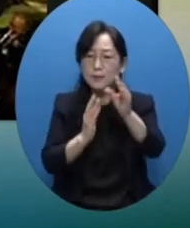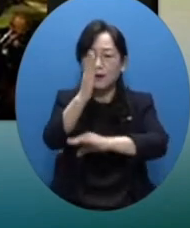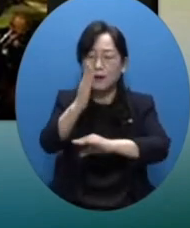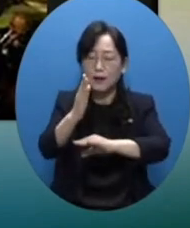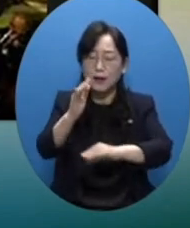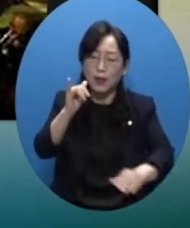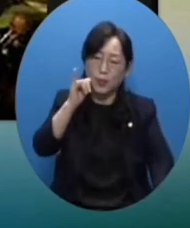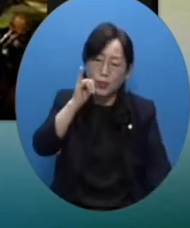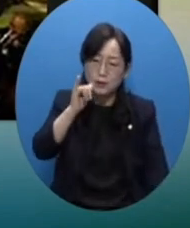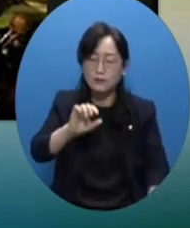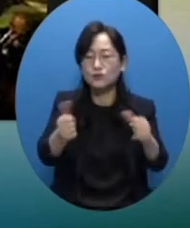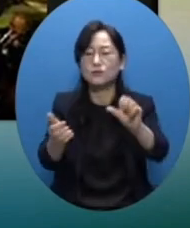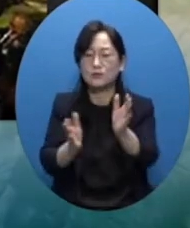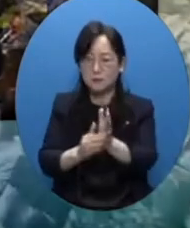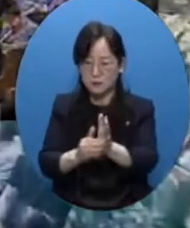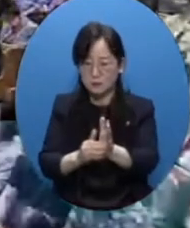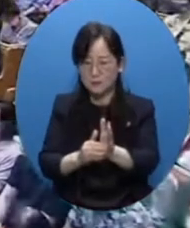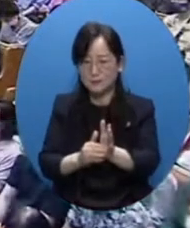것입니다